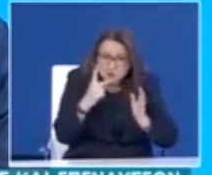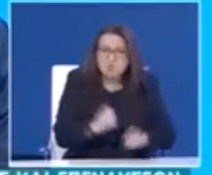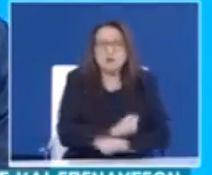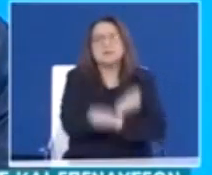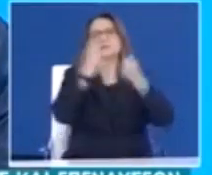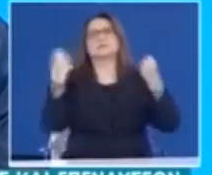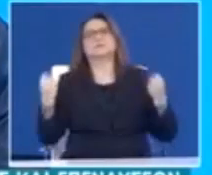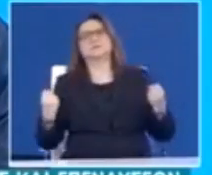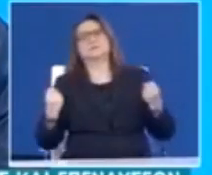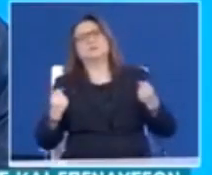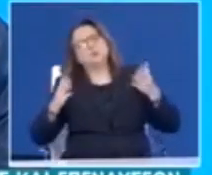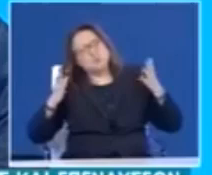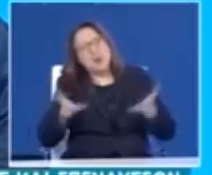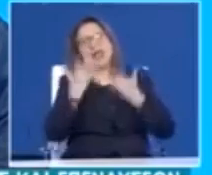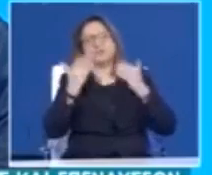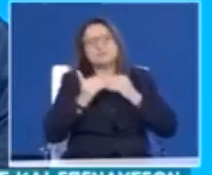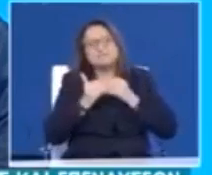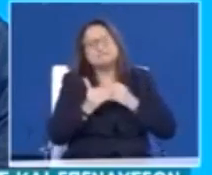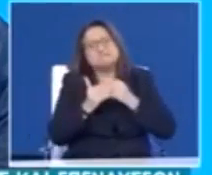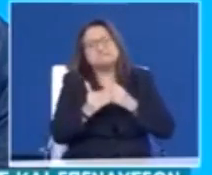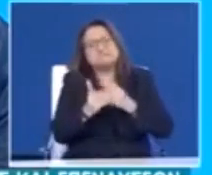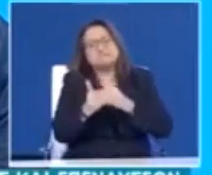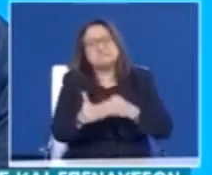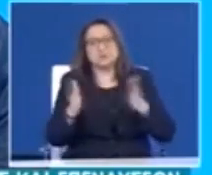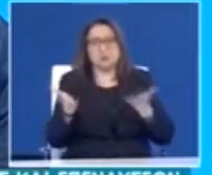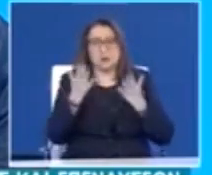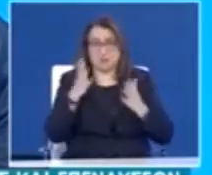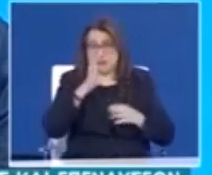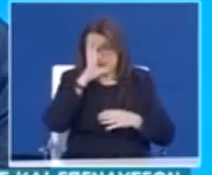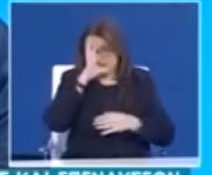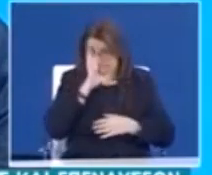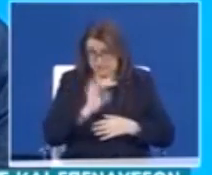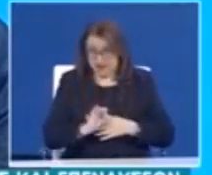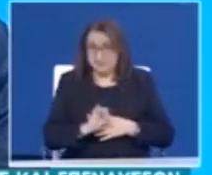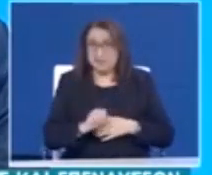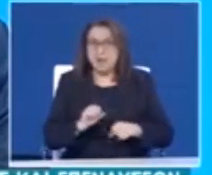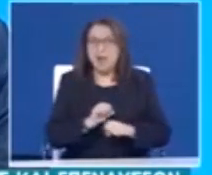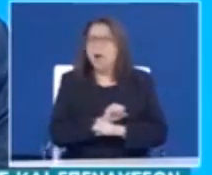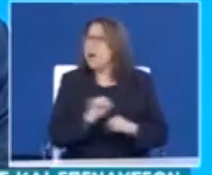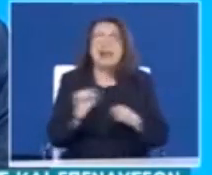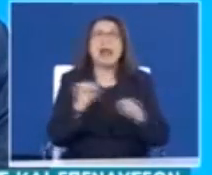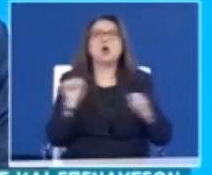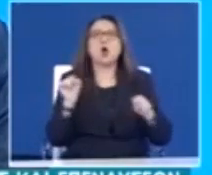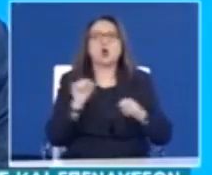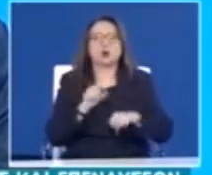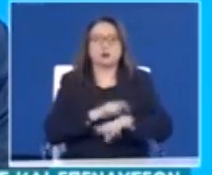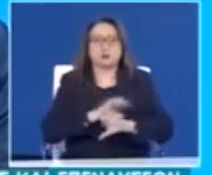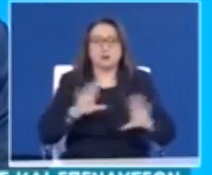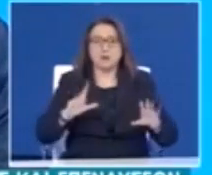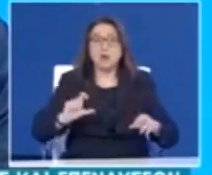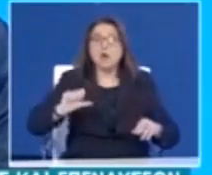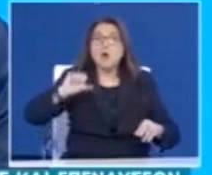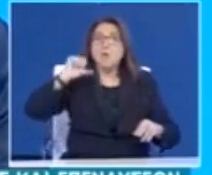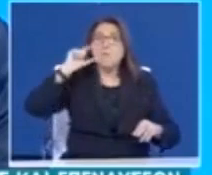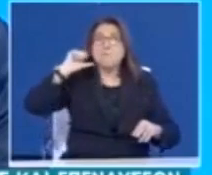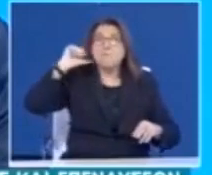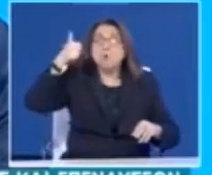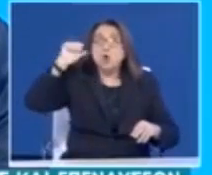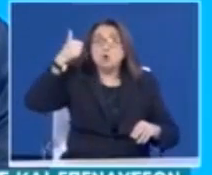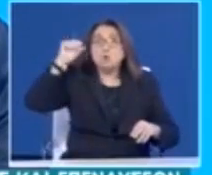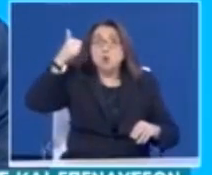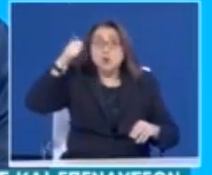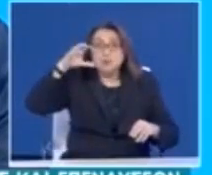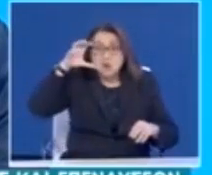Πραγματικά σε χρόνο ρεκόρ. Ήμασταν η πρώτη χώρα που έλαβε έγκριση από τις ευρωπαϊκές αρχές για τα εγκυοδοτικά εργαλεία